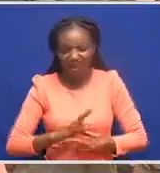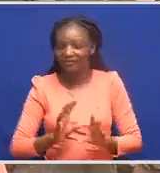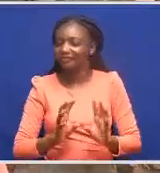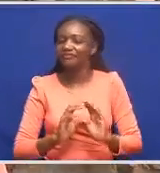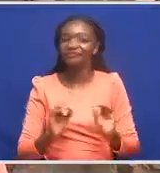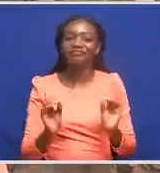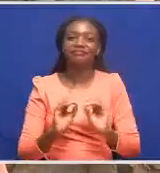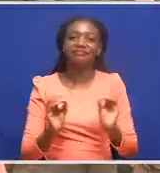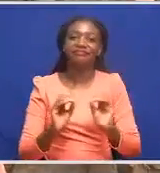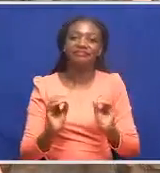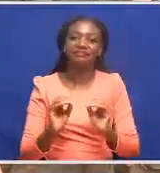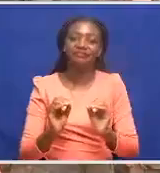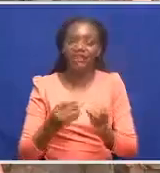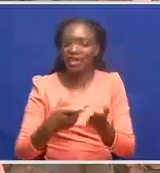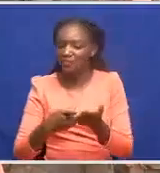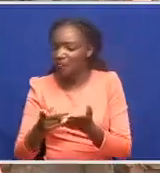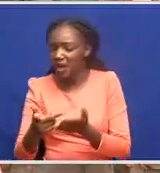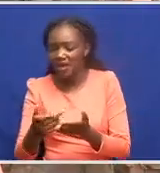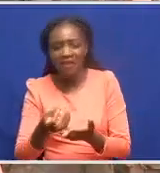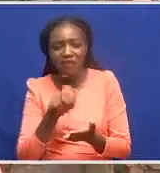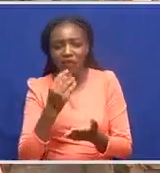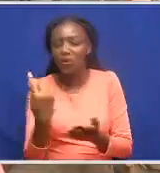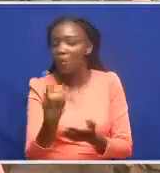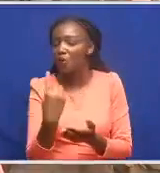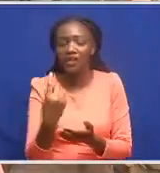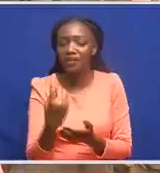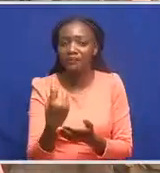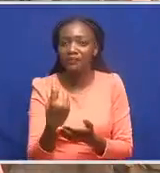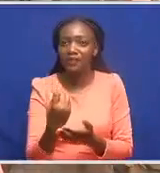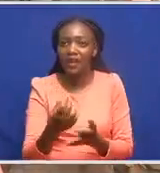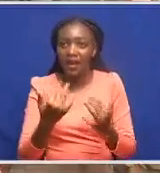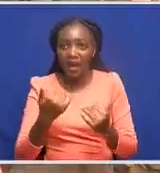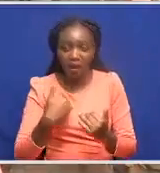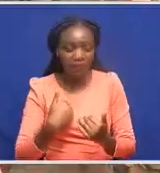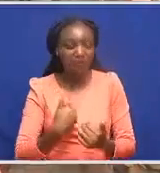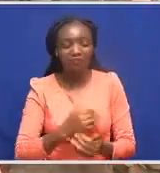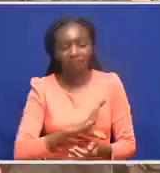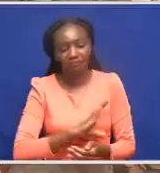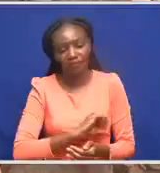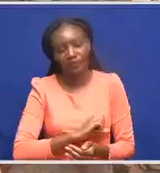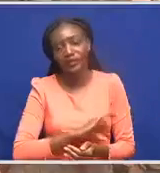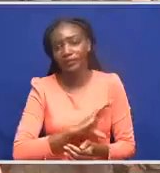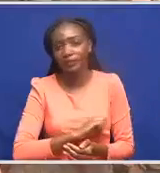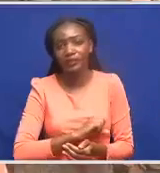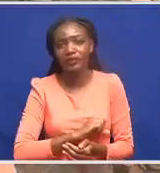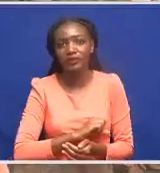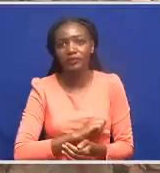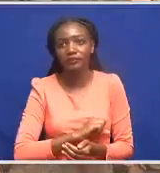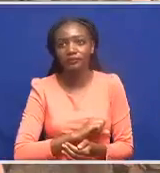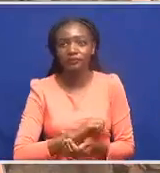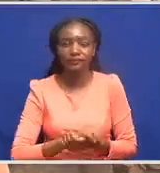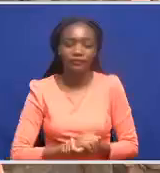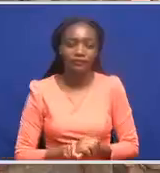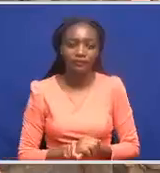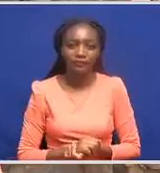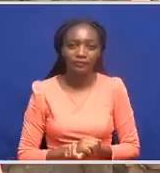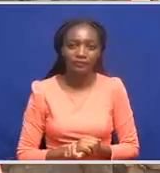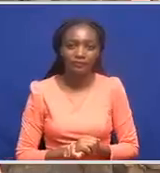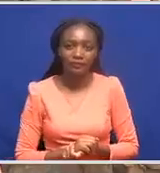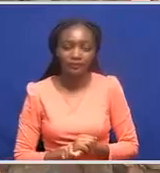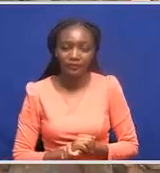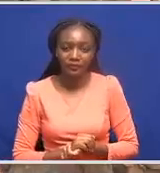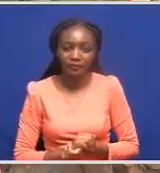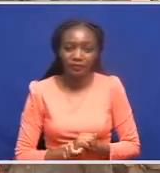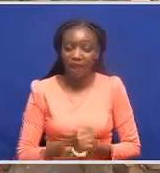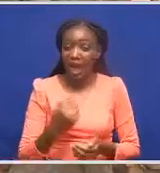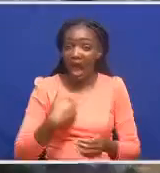pesa tu ya tumbo peke yake. Hata saa hii nikikufungulia miguu yangu, uwezi ipenda. Kwa nini? Kwa sababu iko na